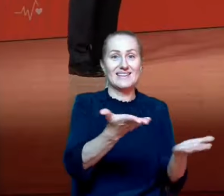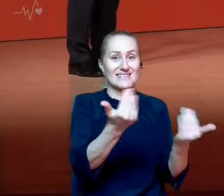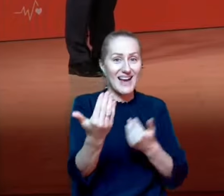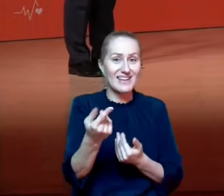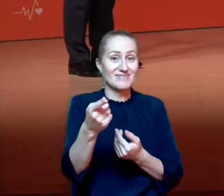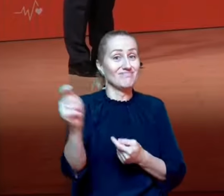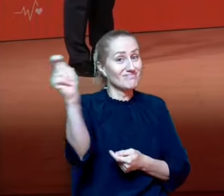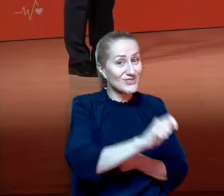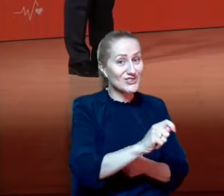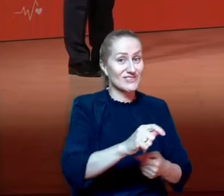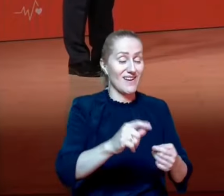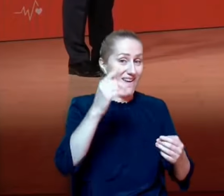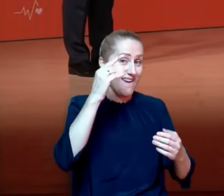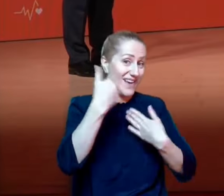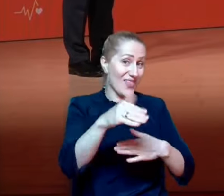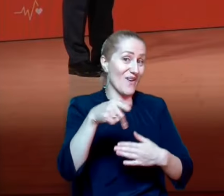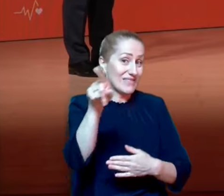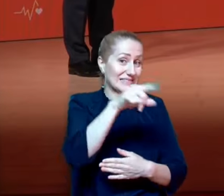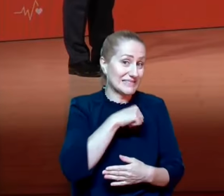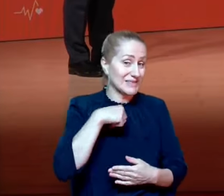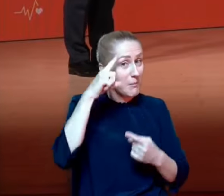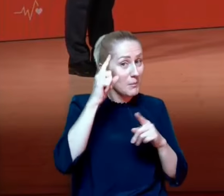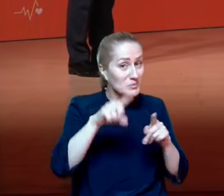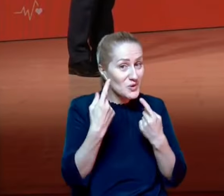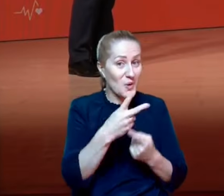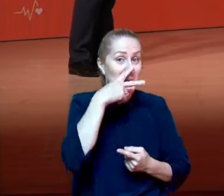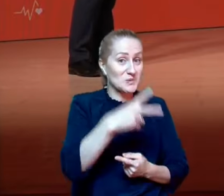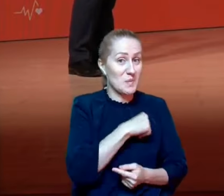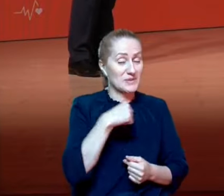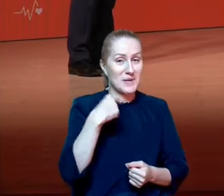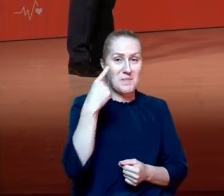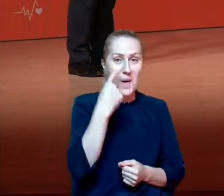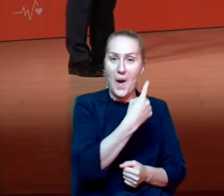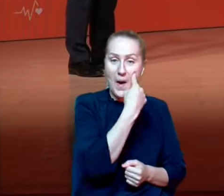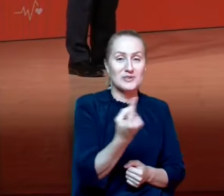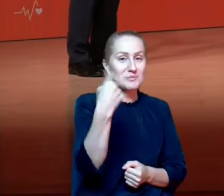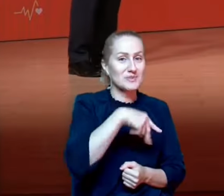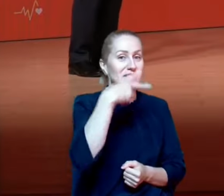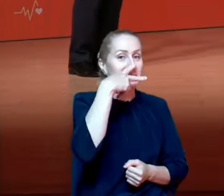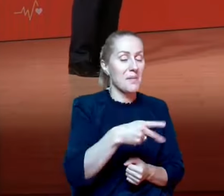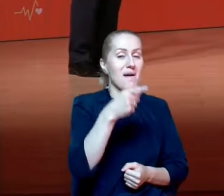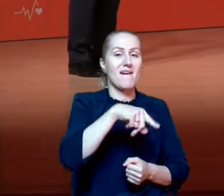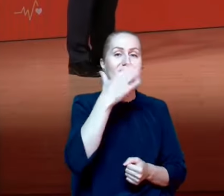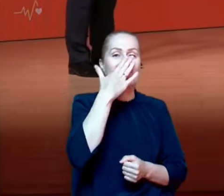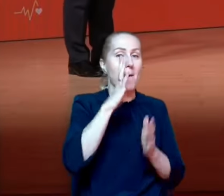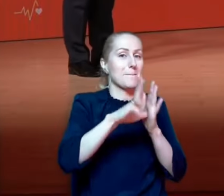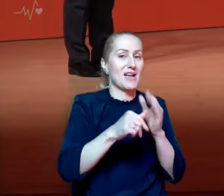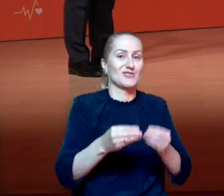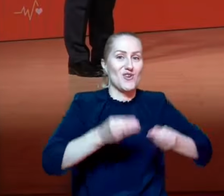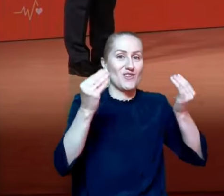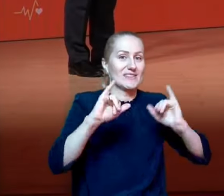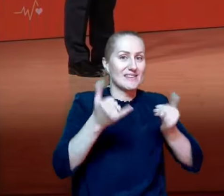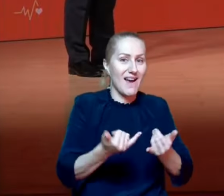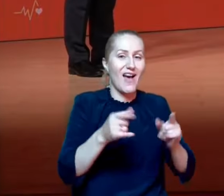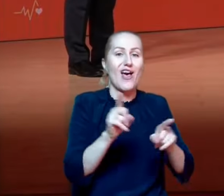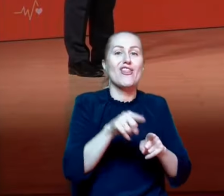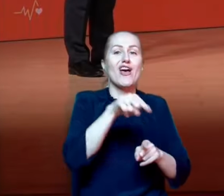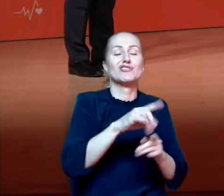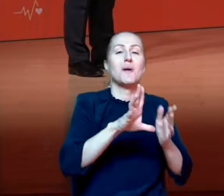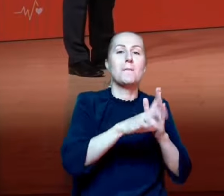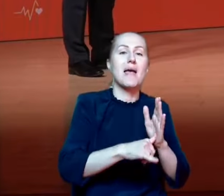do Katowic i przekonać się osobiście, jak to miasto się rozwija i jak się zmieniło